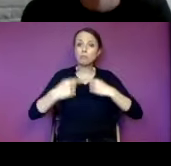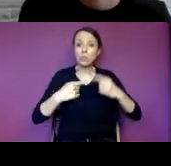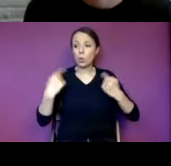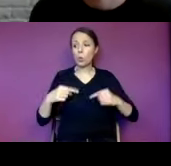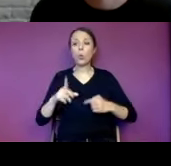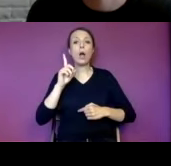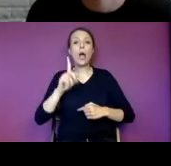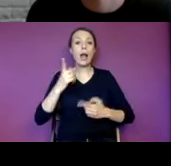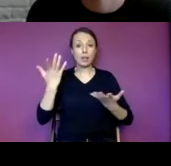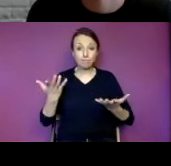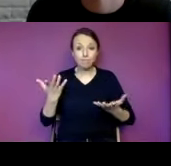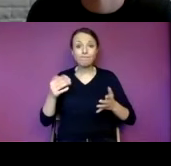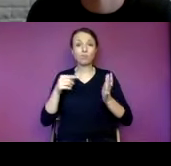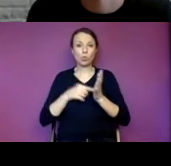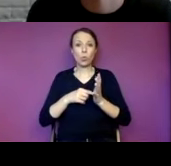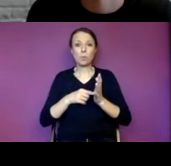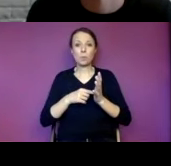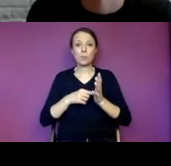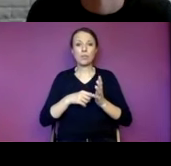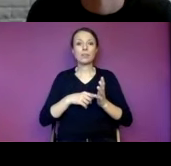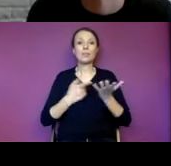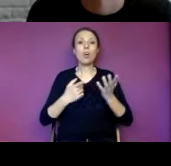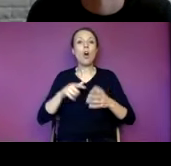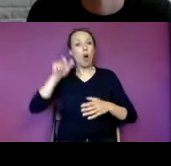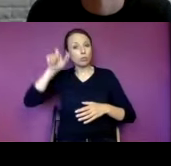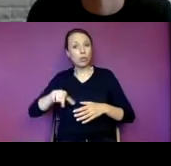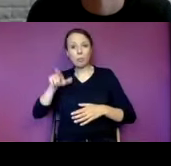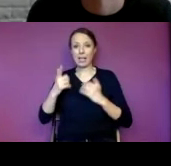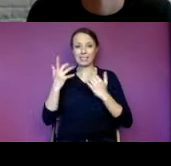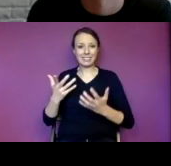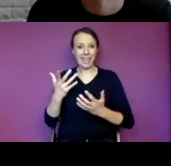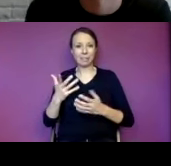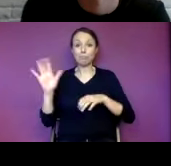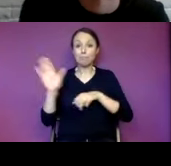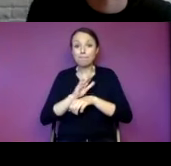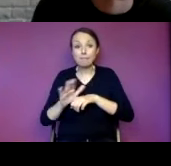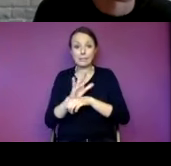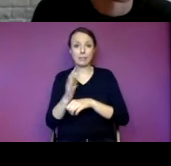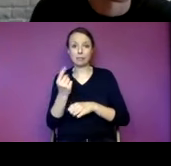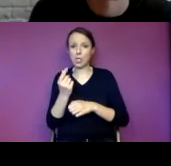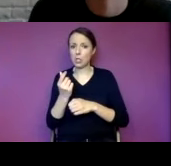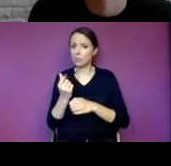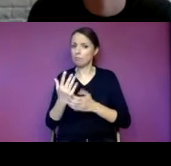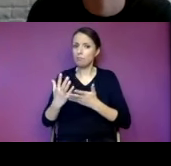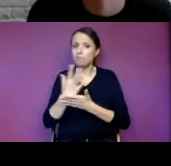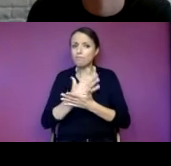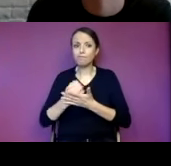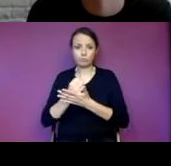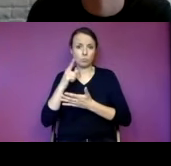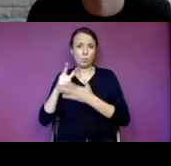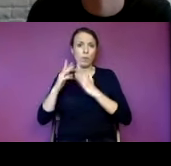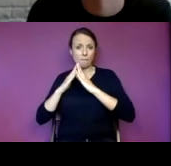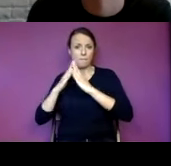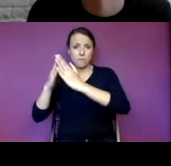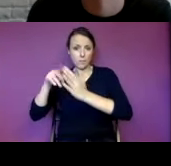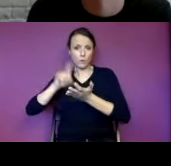jednej strony są racje osoby, która chce zarabiać na biznesie, jakim jest prowadzenie fermy, ale